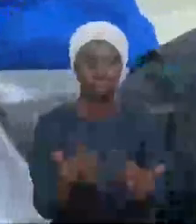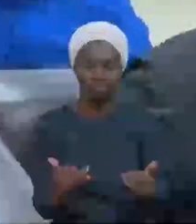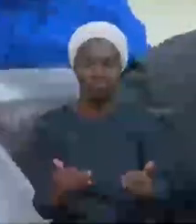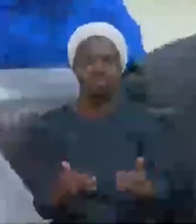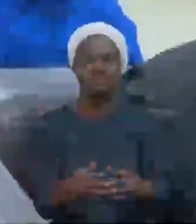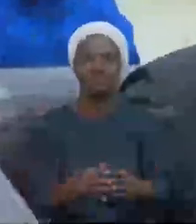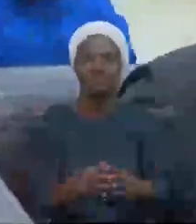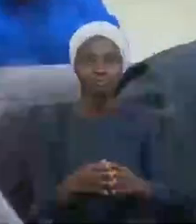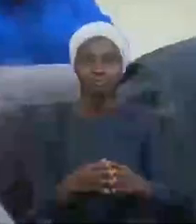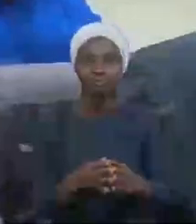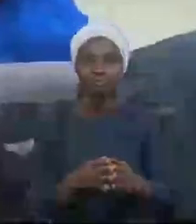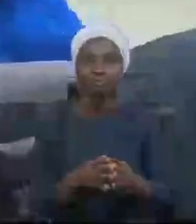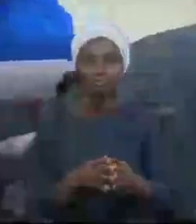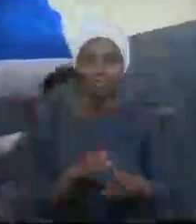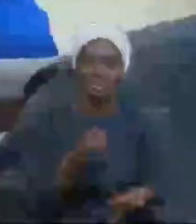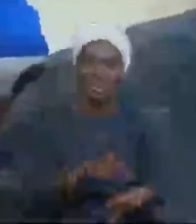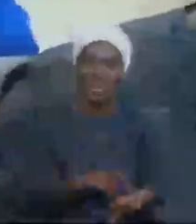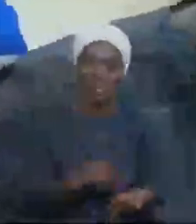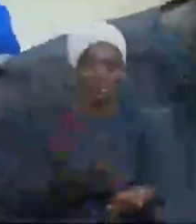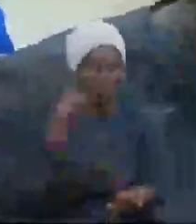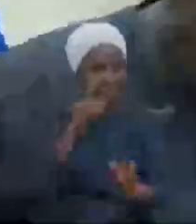La tête baissée, les yeux fermés.